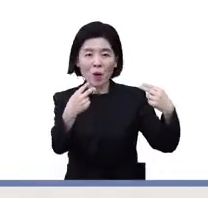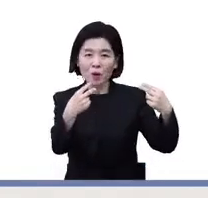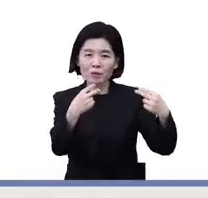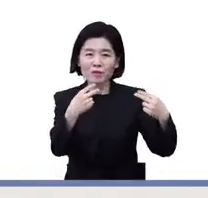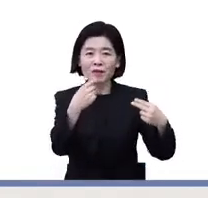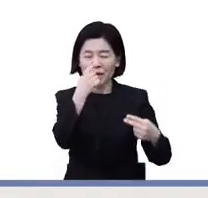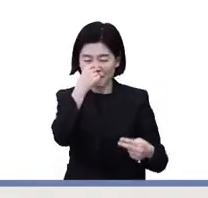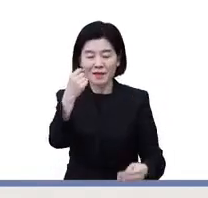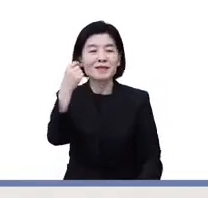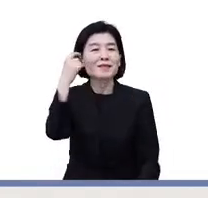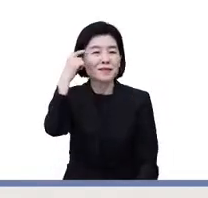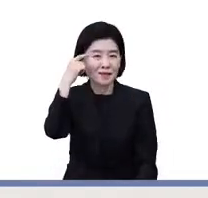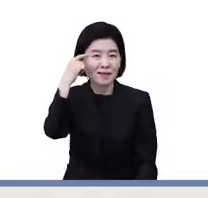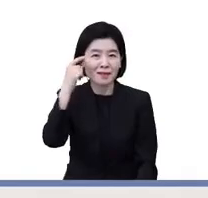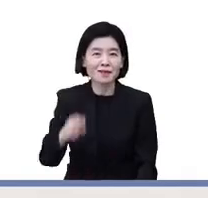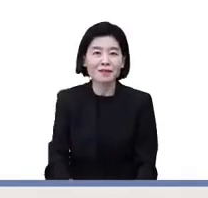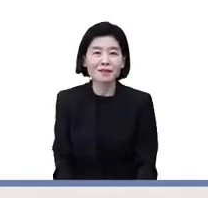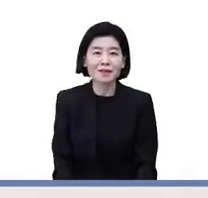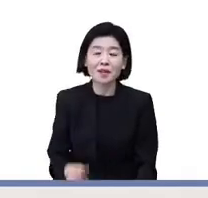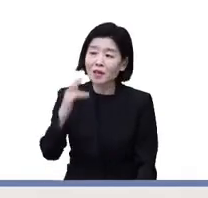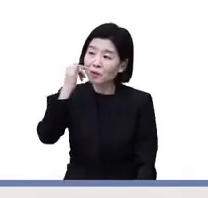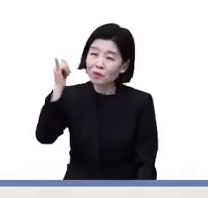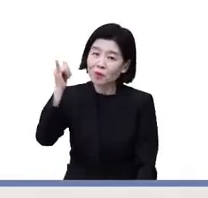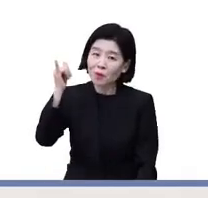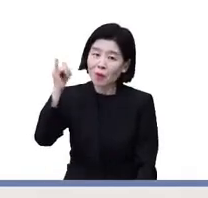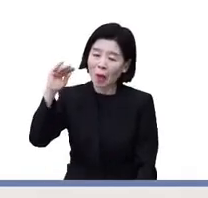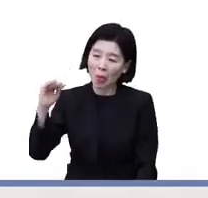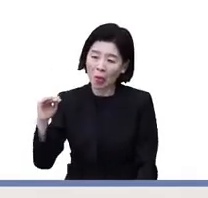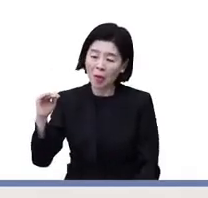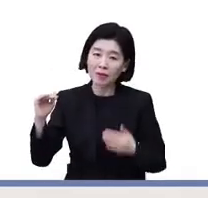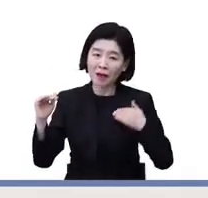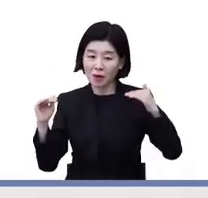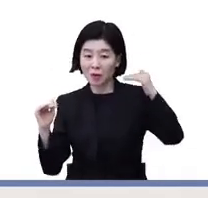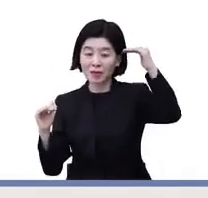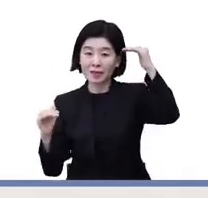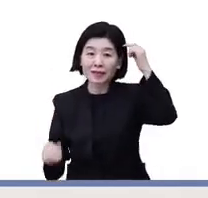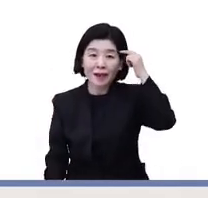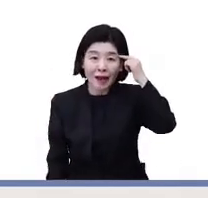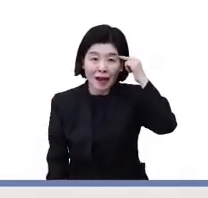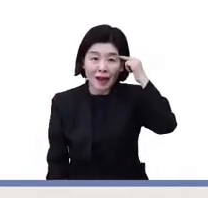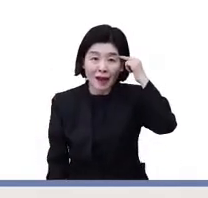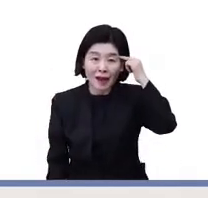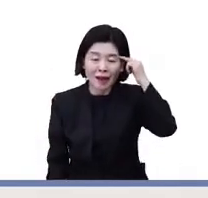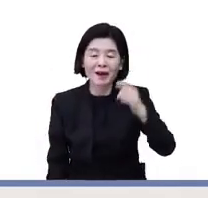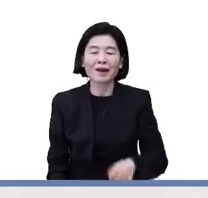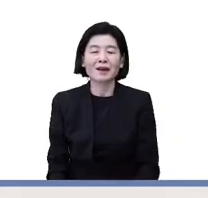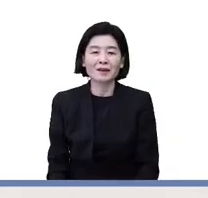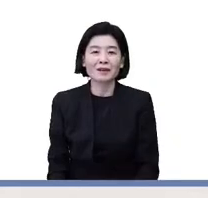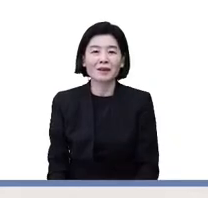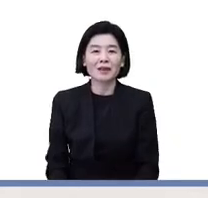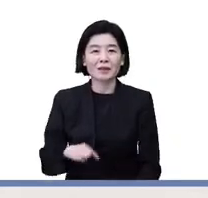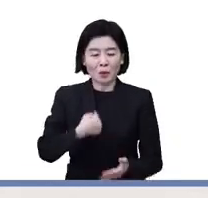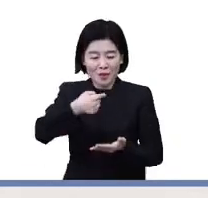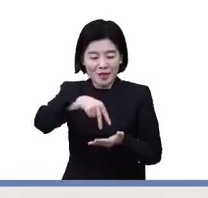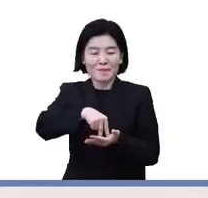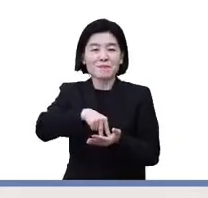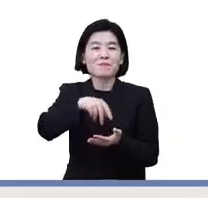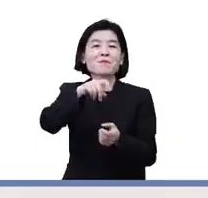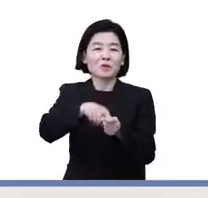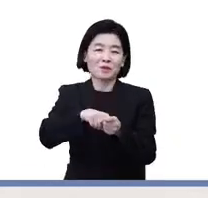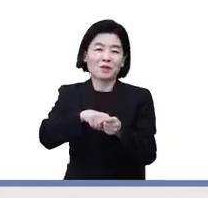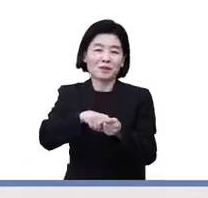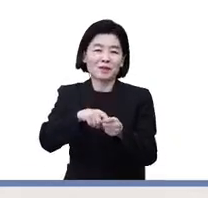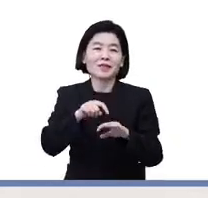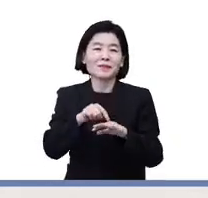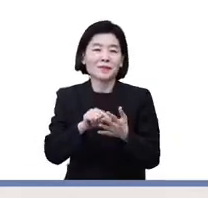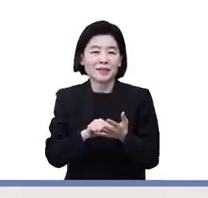심리가 이해가 되시죠. 그리고 부모보다 자기가 더 위에 있다고 생각해요. 이거는 이제 독립을 하기 위한 자기 나름의